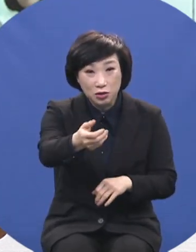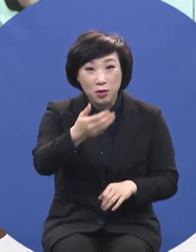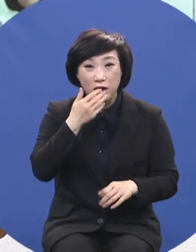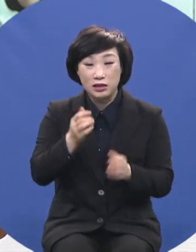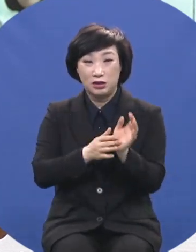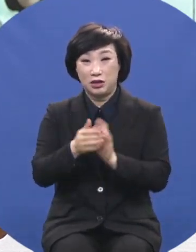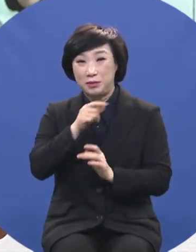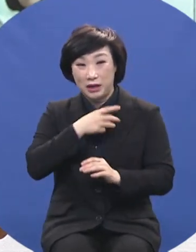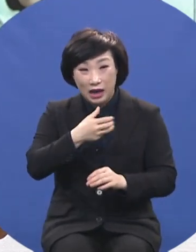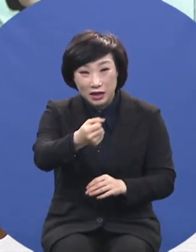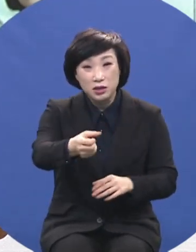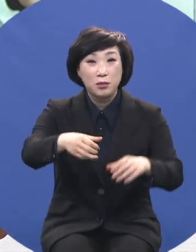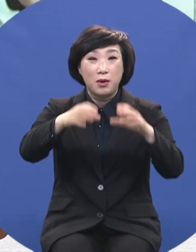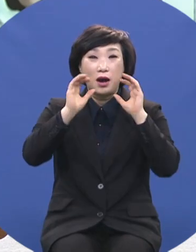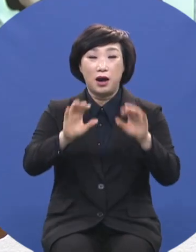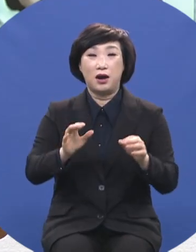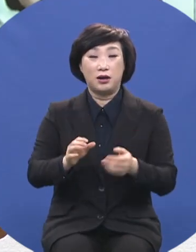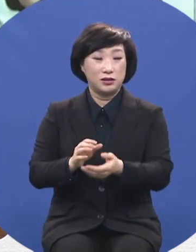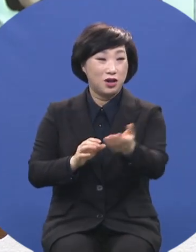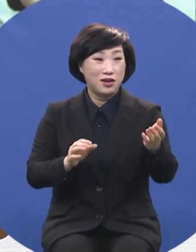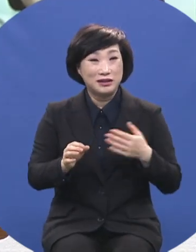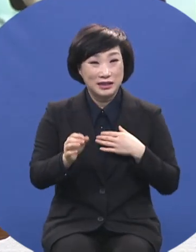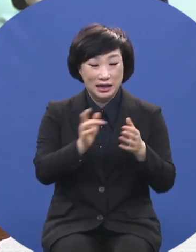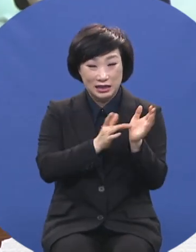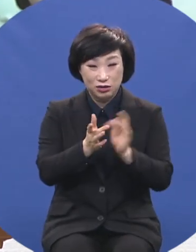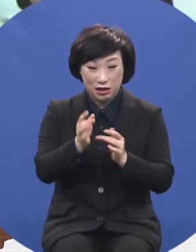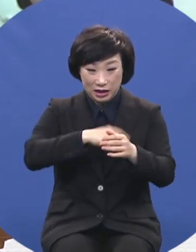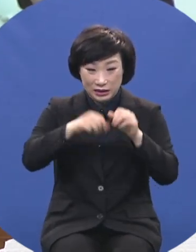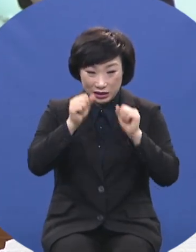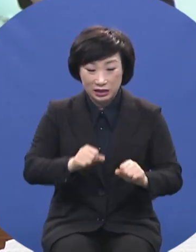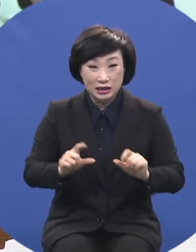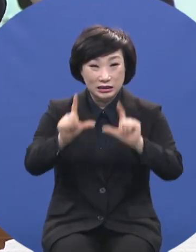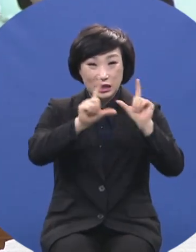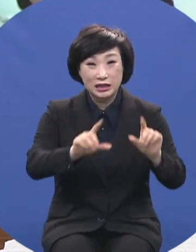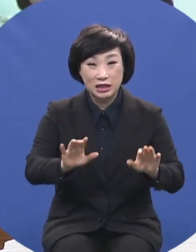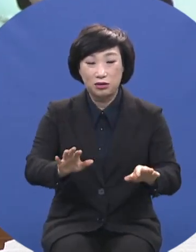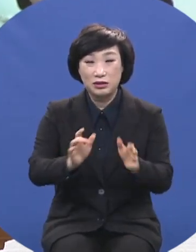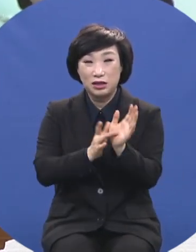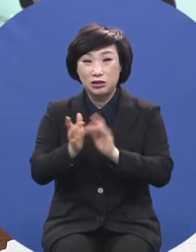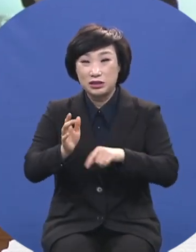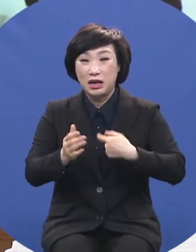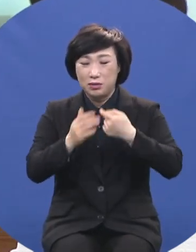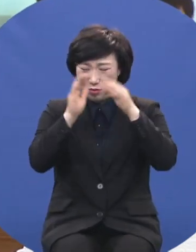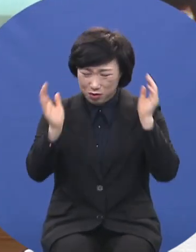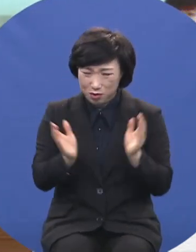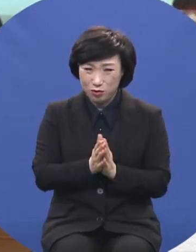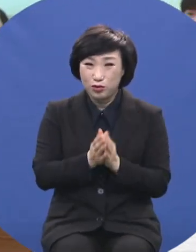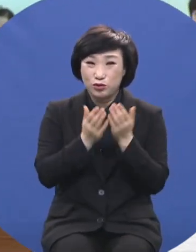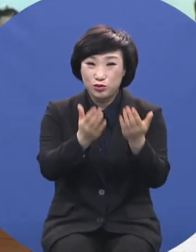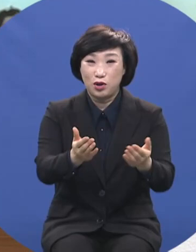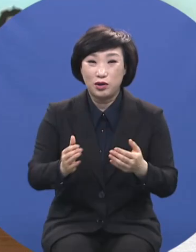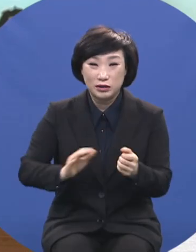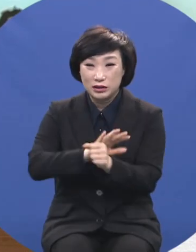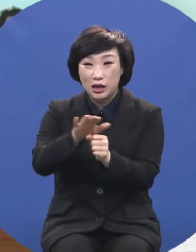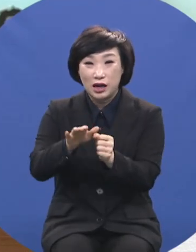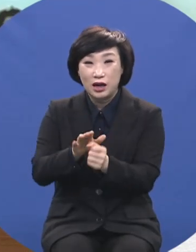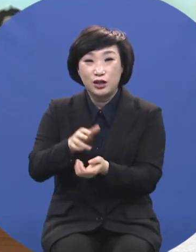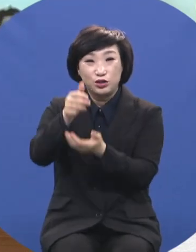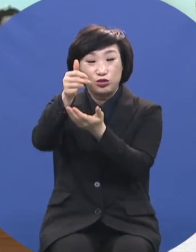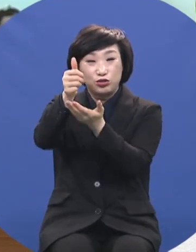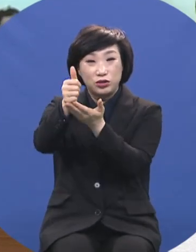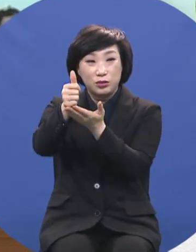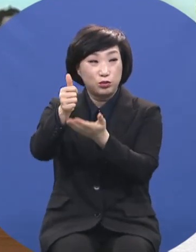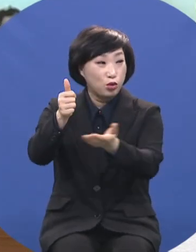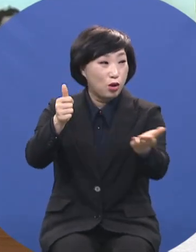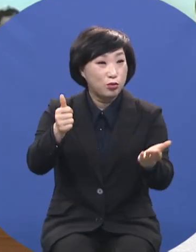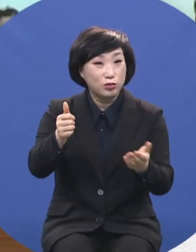받아 마셔라 내가 네 안에 있어야 네가 산다고 자기 자신을 다 줘서 사랑하시는 분의